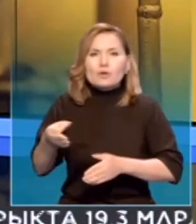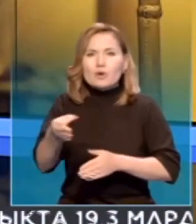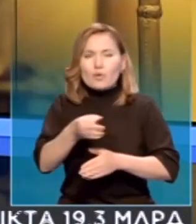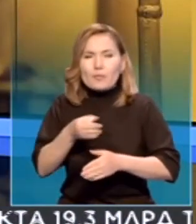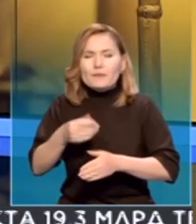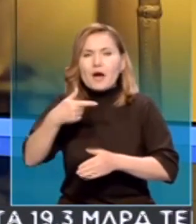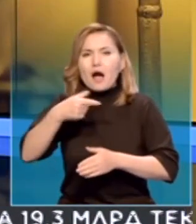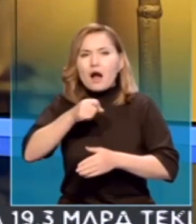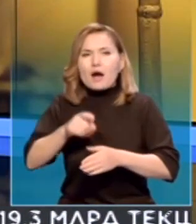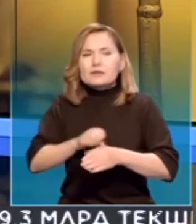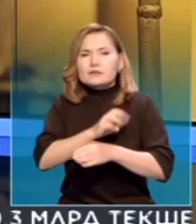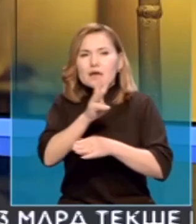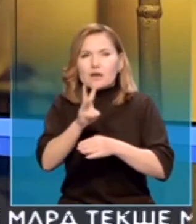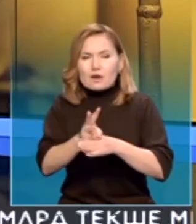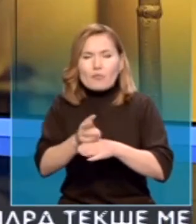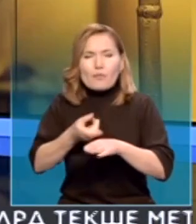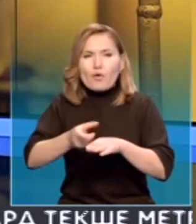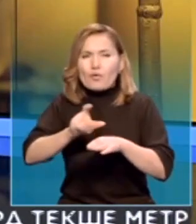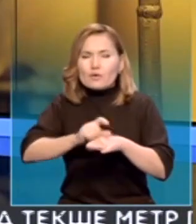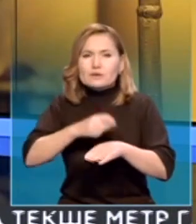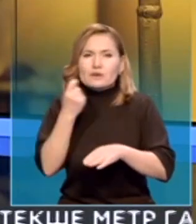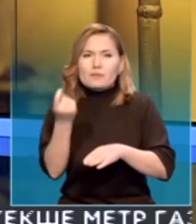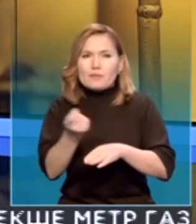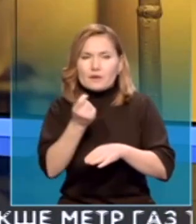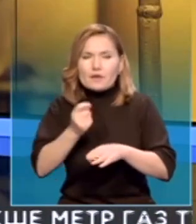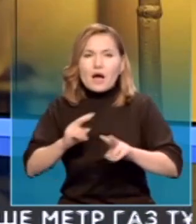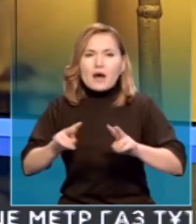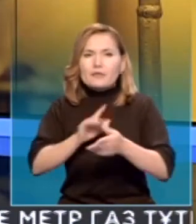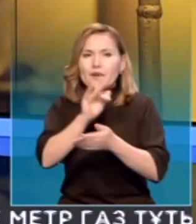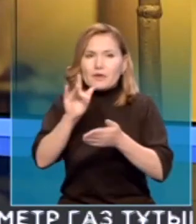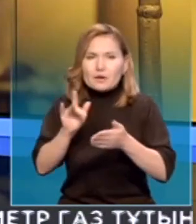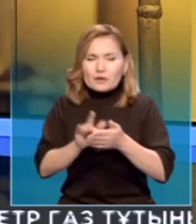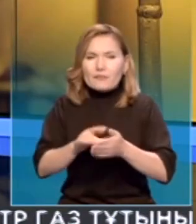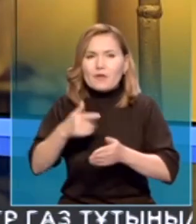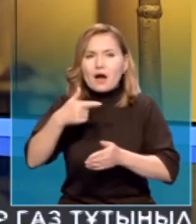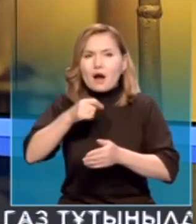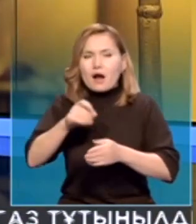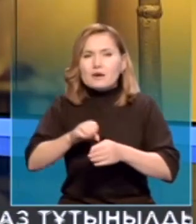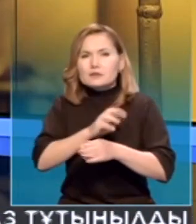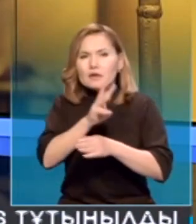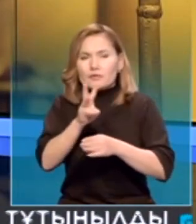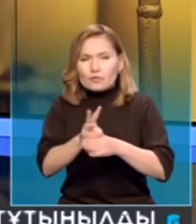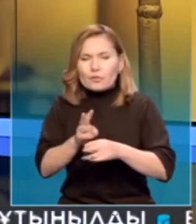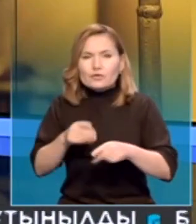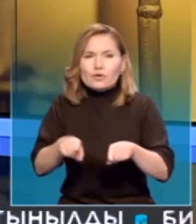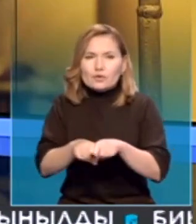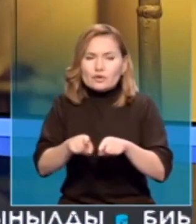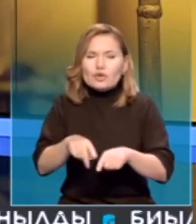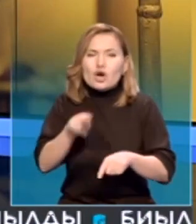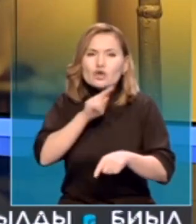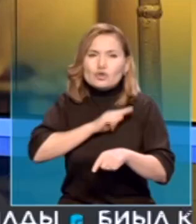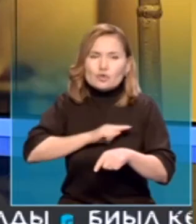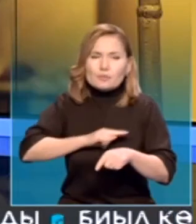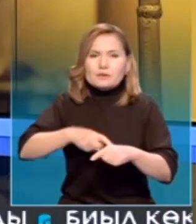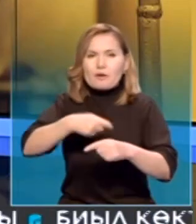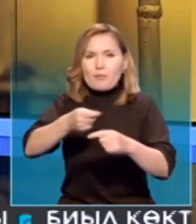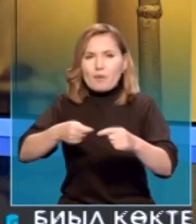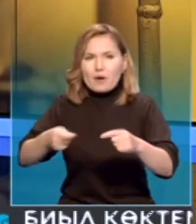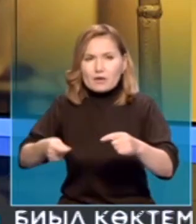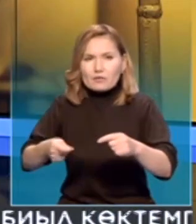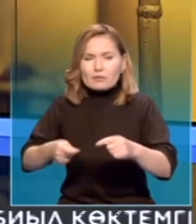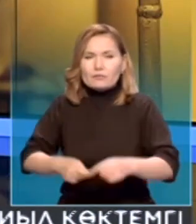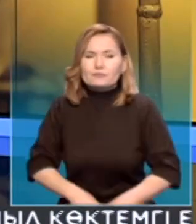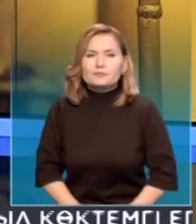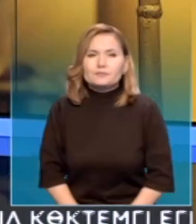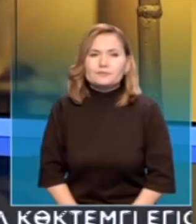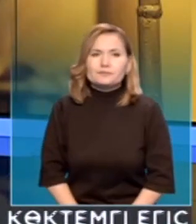газ тарту көрсеткіші тым төмен, тіпті елордамыз Астанада да көгілдір отмен қамту жұмыстары өте баяу жүріп